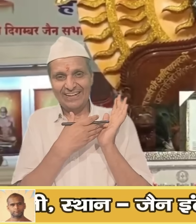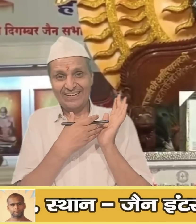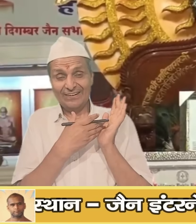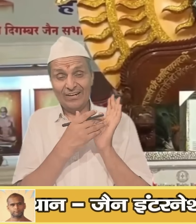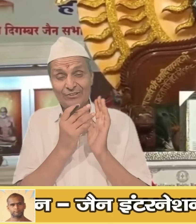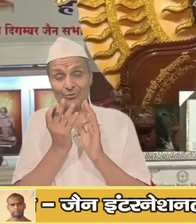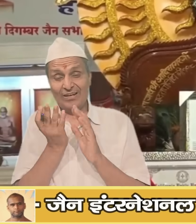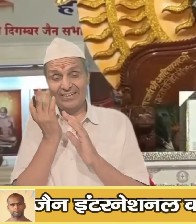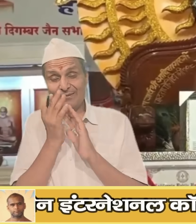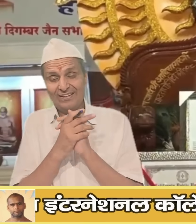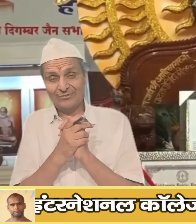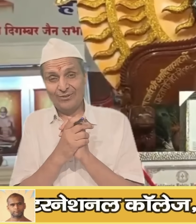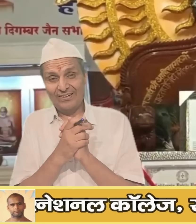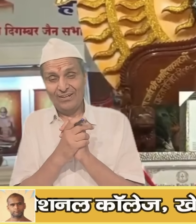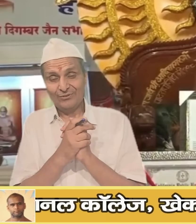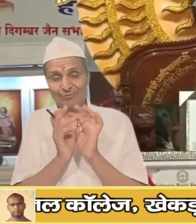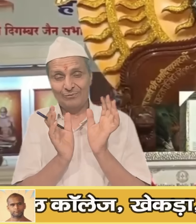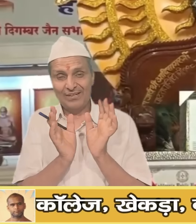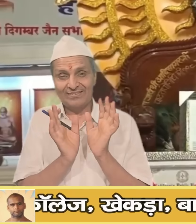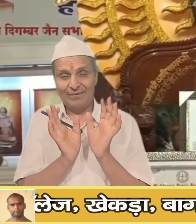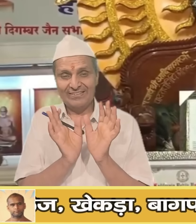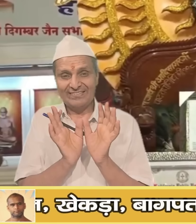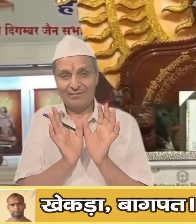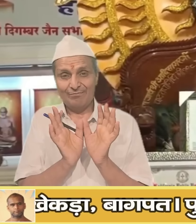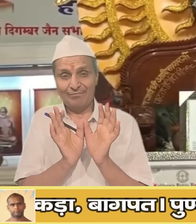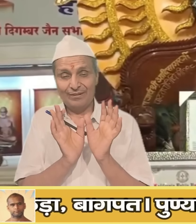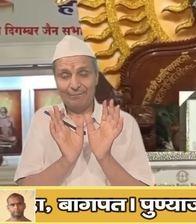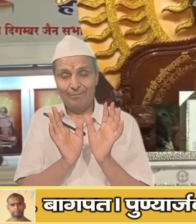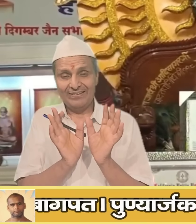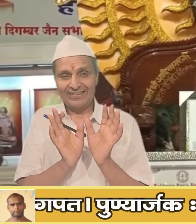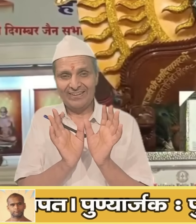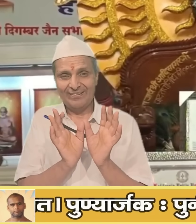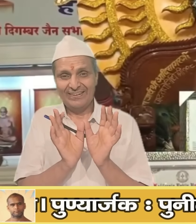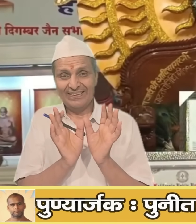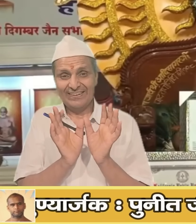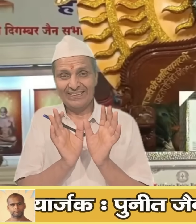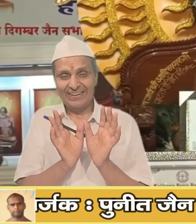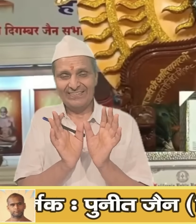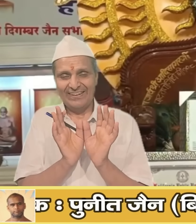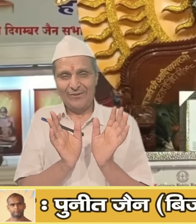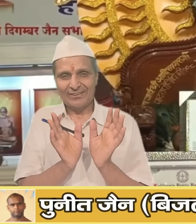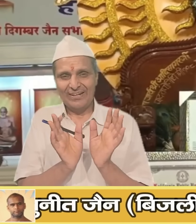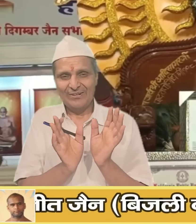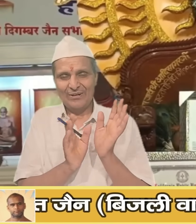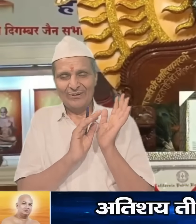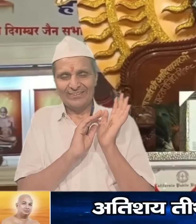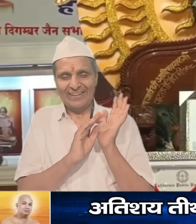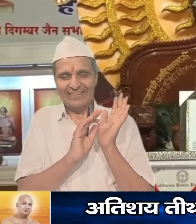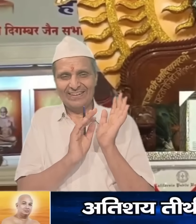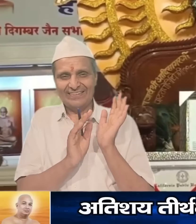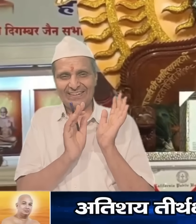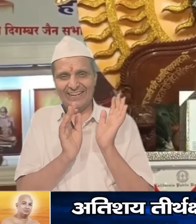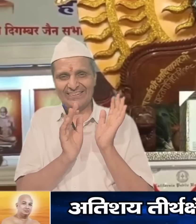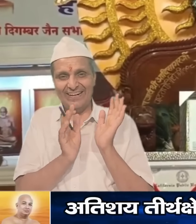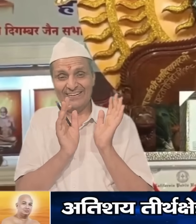श्री ने कहा कि सुनाएं किसको लें, तो मालूम चला समय सार से बेहतर धर्म ग्रंथ नहीं हो सकता। और